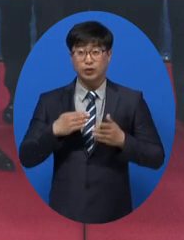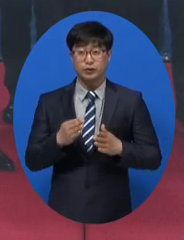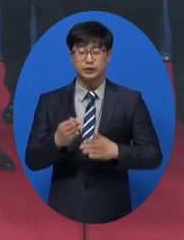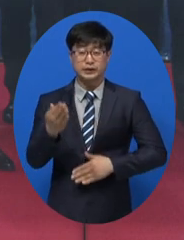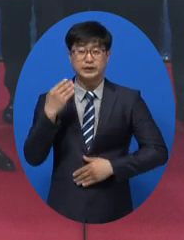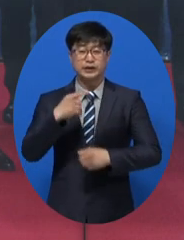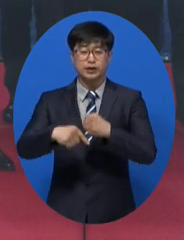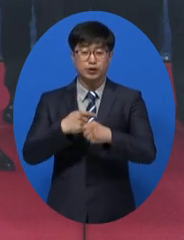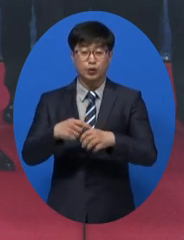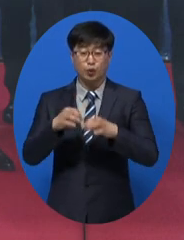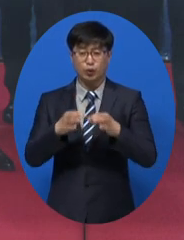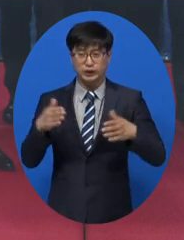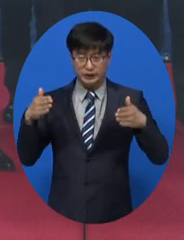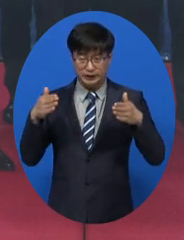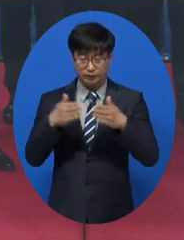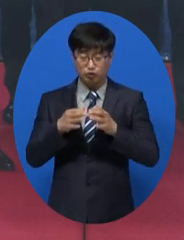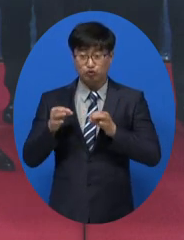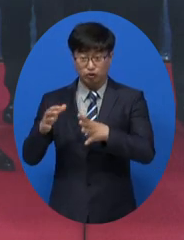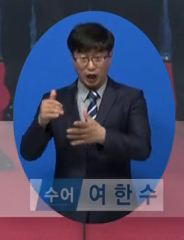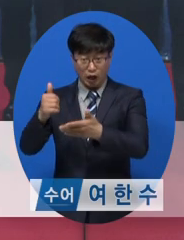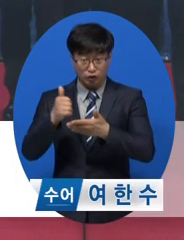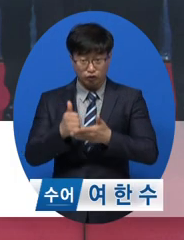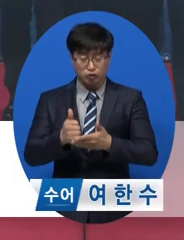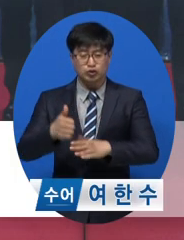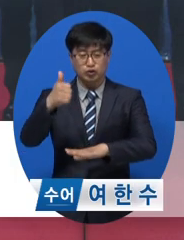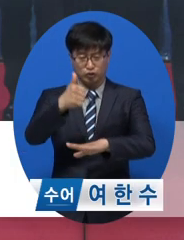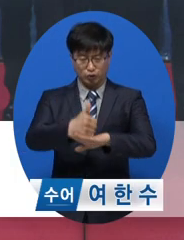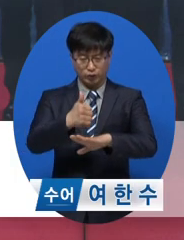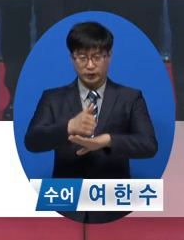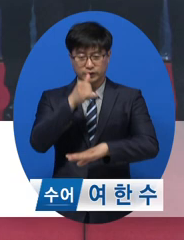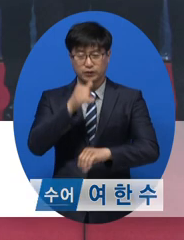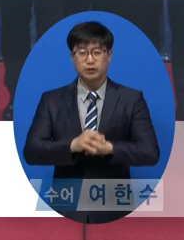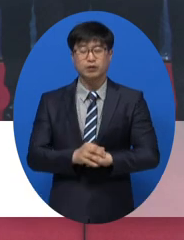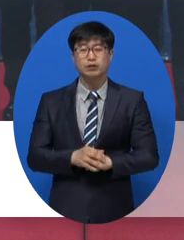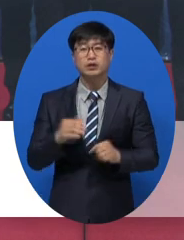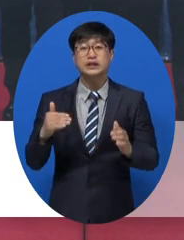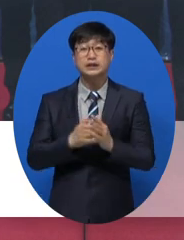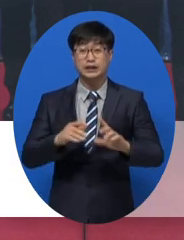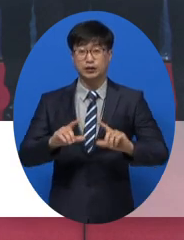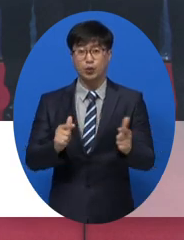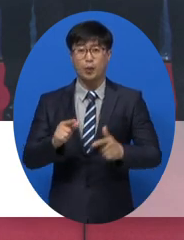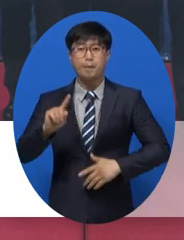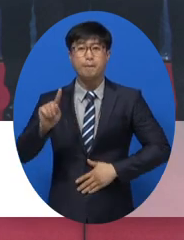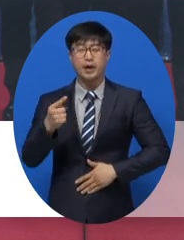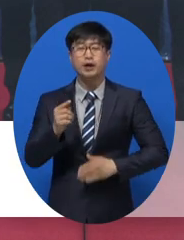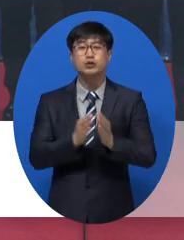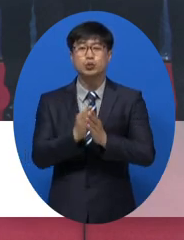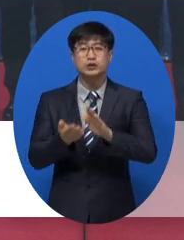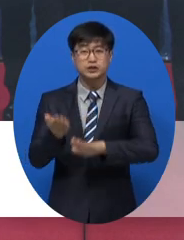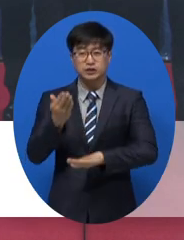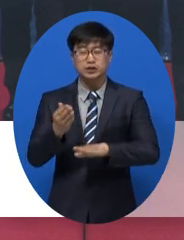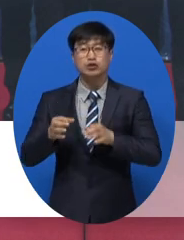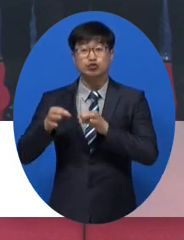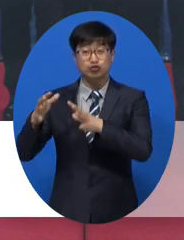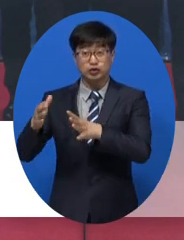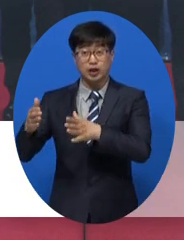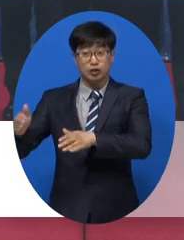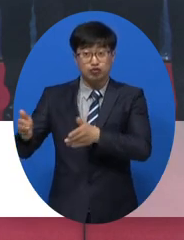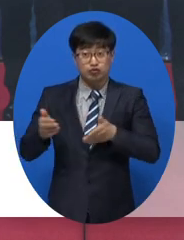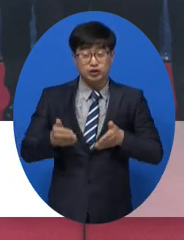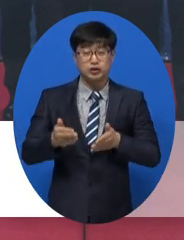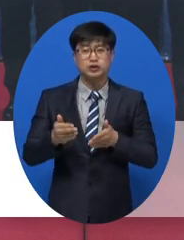강 교수는 지난 1년간 주목할 만한 투자 유치 성과를 거뒀는데요. 여기에 그치지 않고 100조 이상의 투자 유치를 이뤄나가기